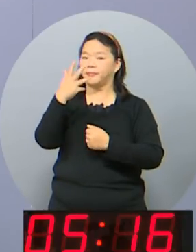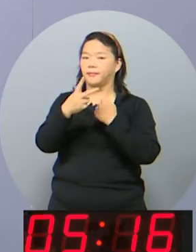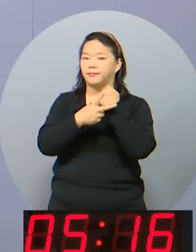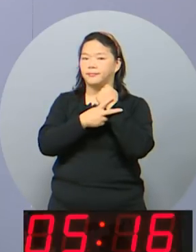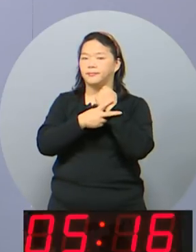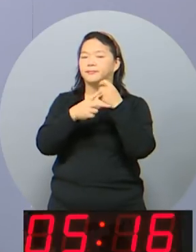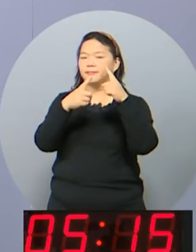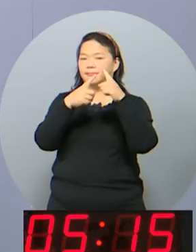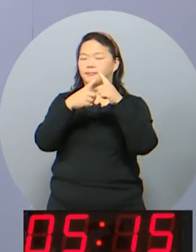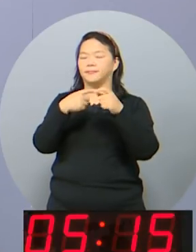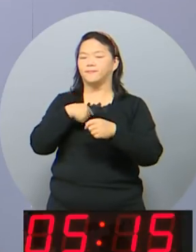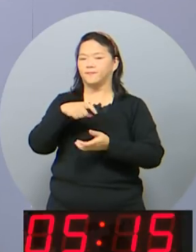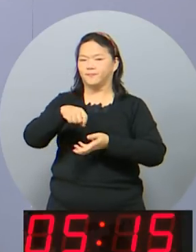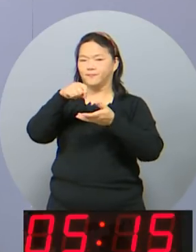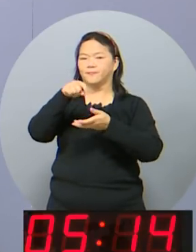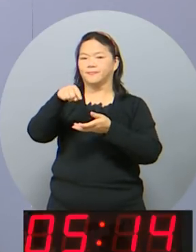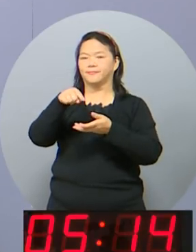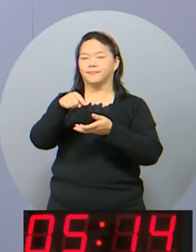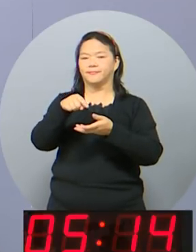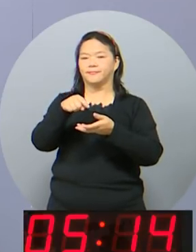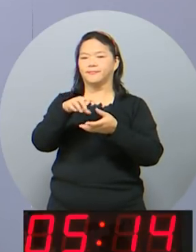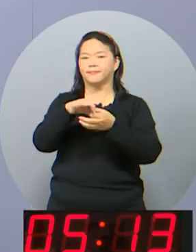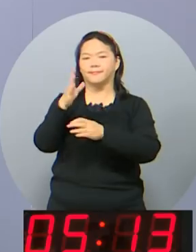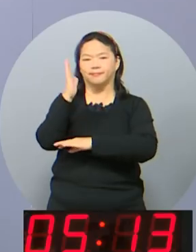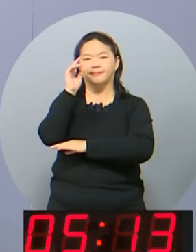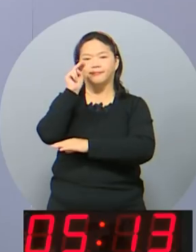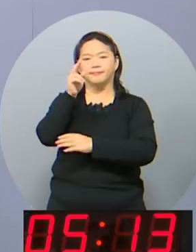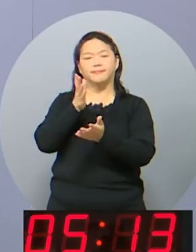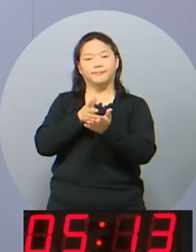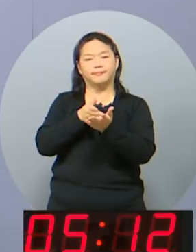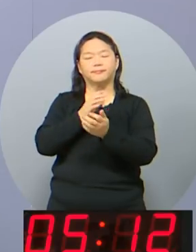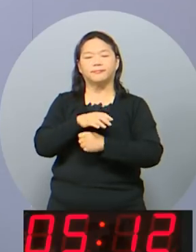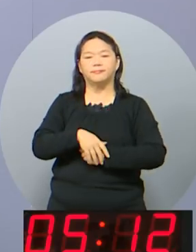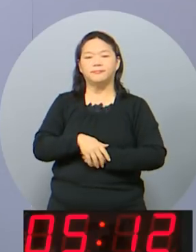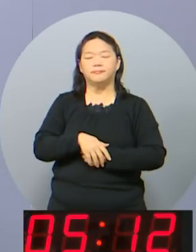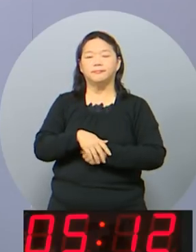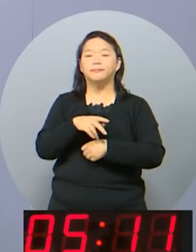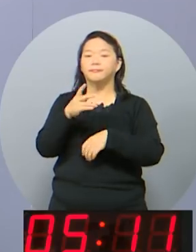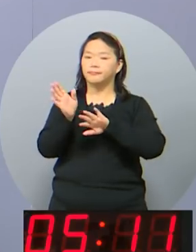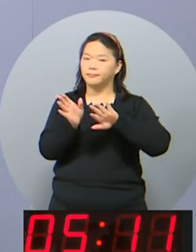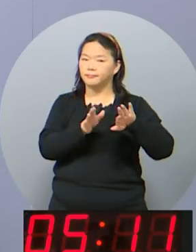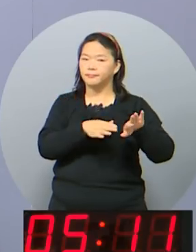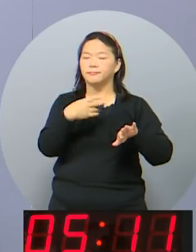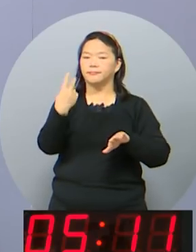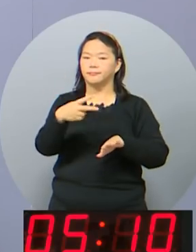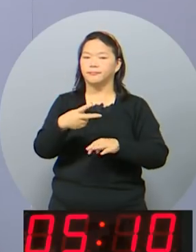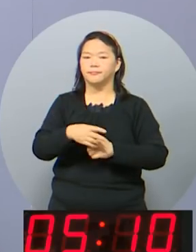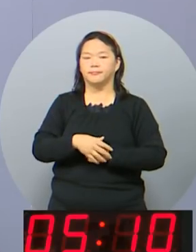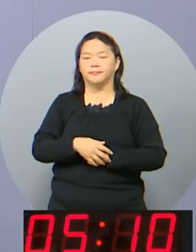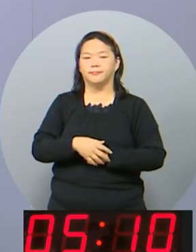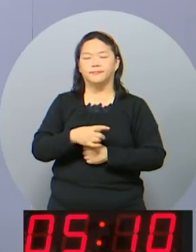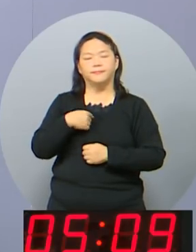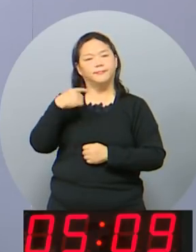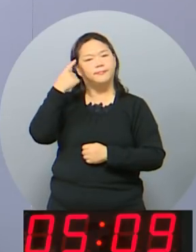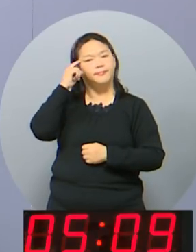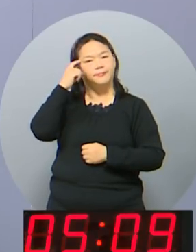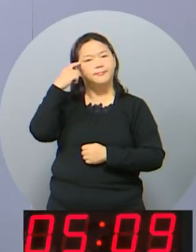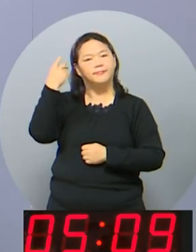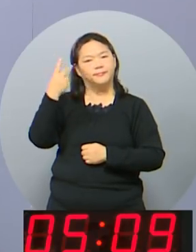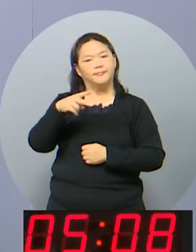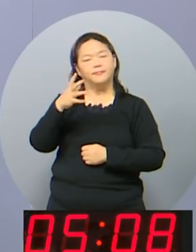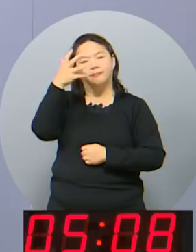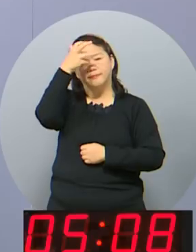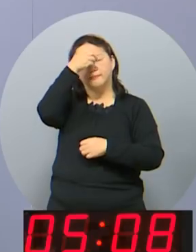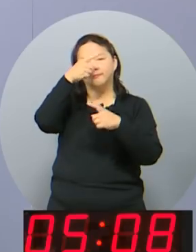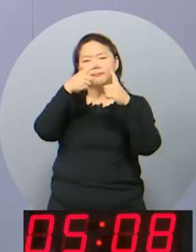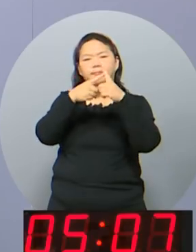区伟杰提出这样的一个相关的一个政见。那当然除了这些之外呢，我想还有我们这些老人